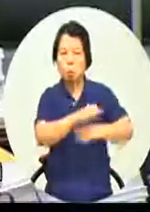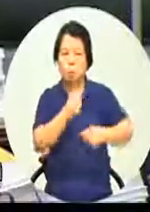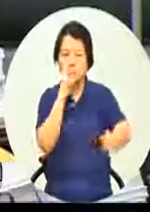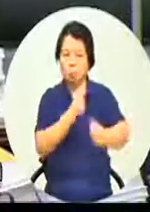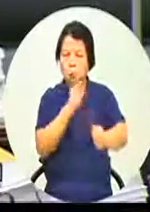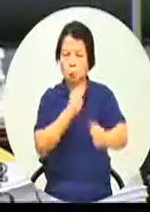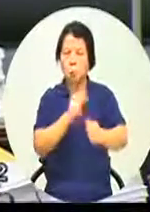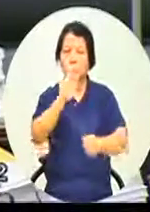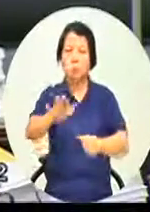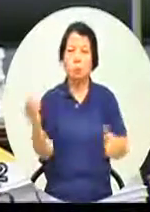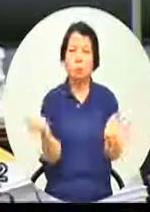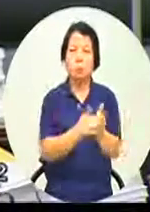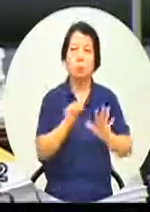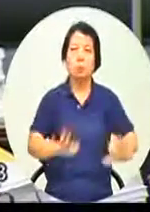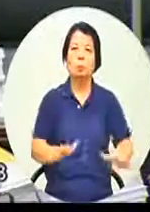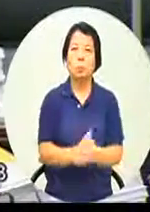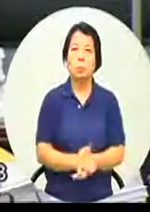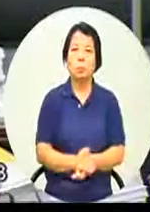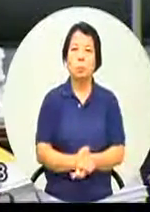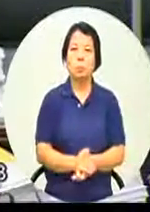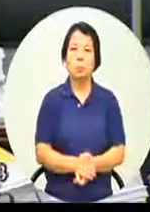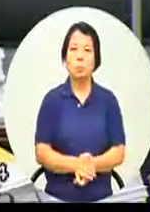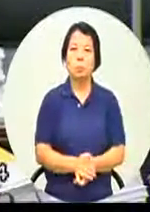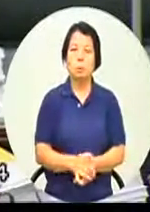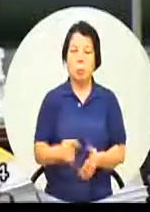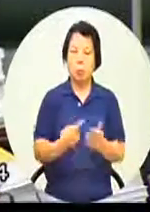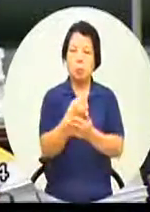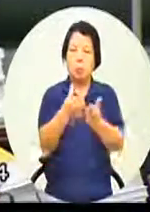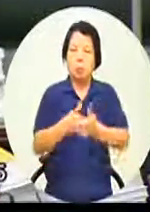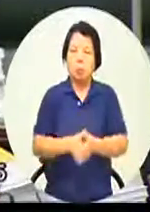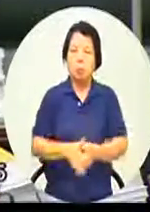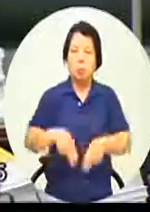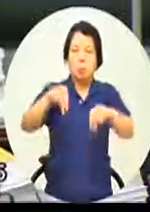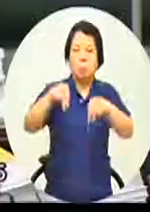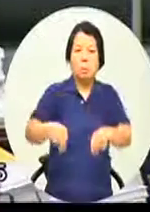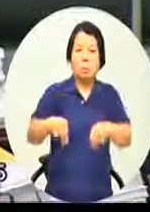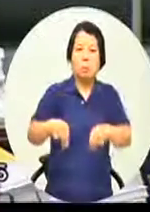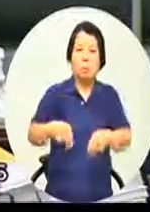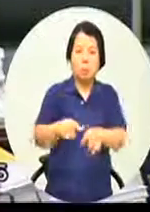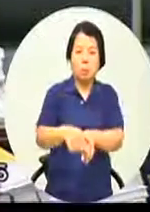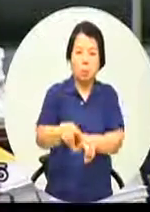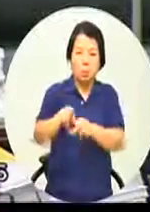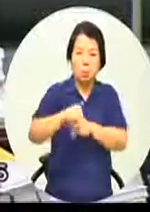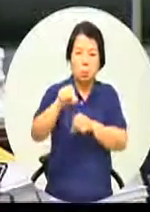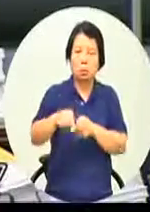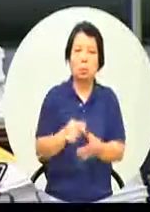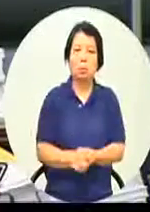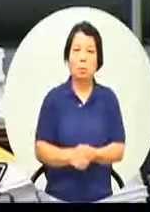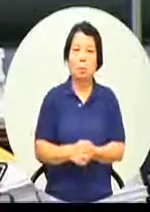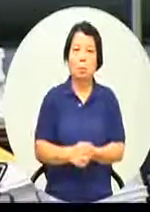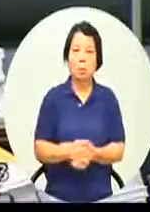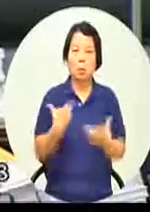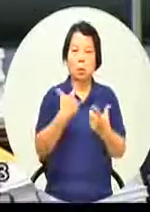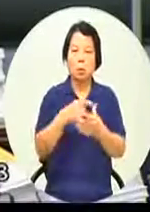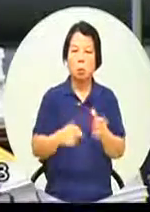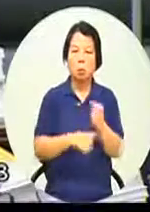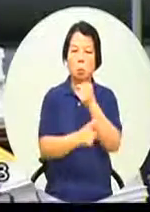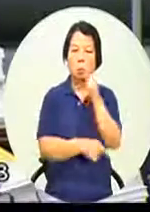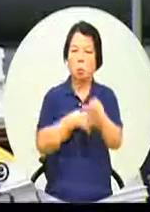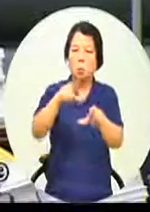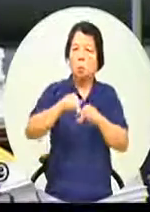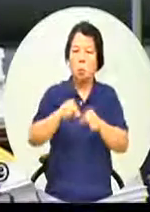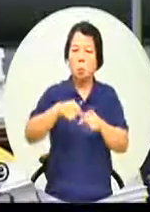但是到目前为止，你们可能都只是在合约的要求上记点啊，甚至没有依法去处